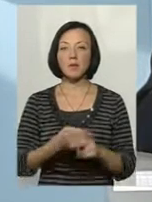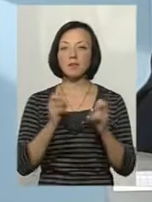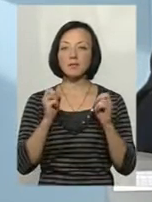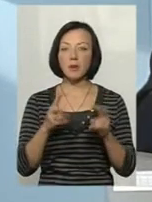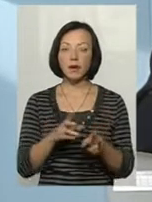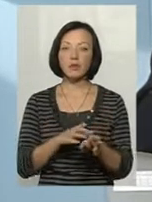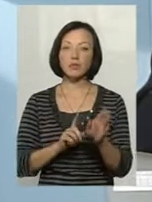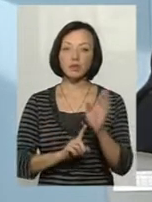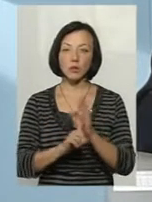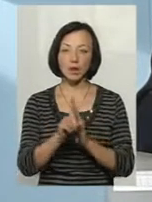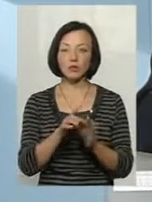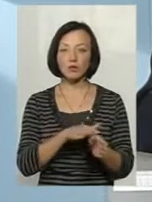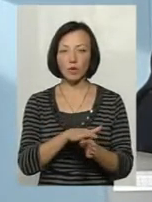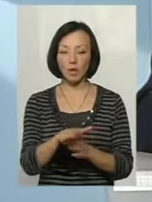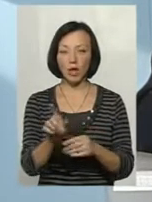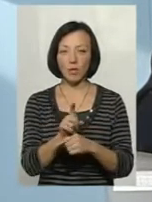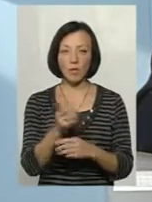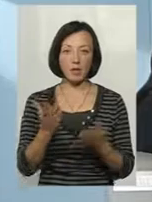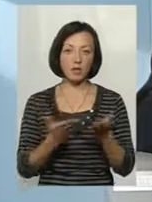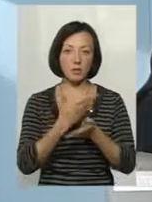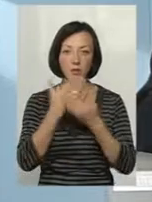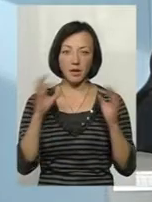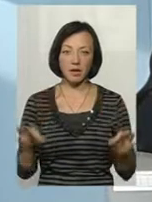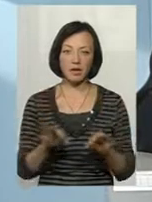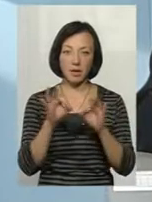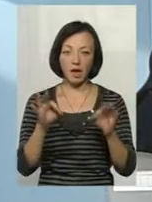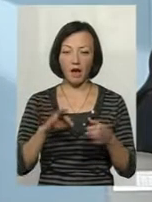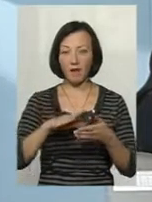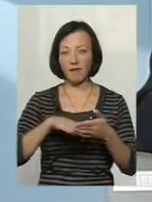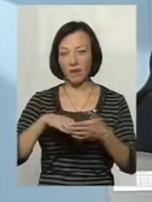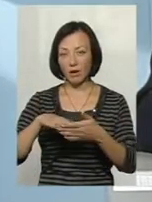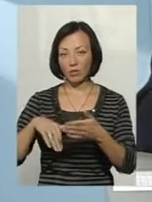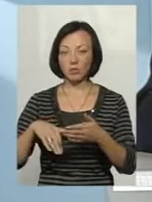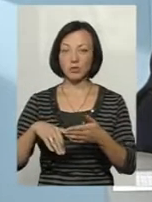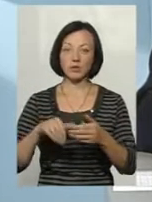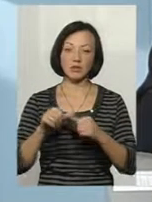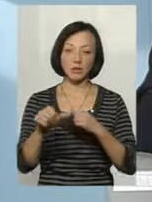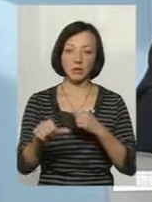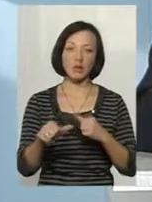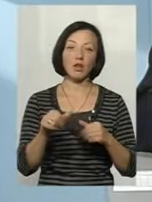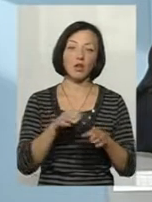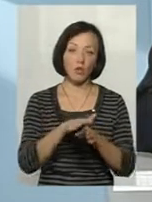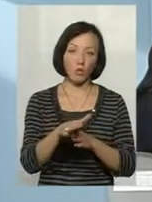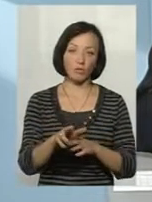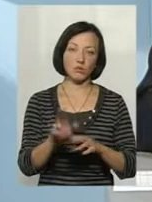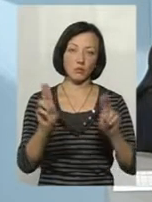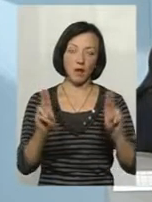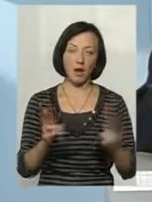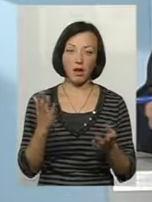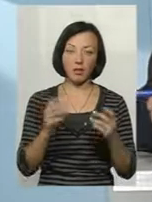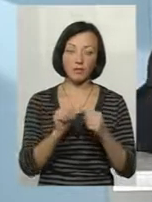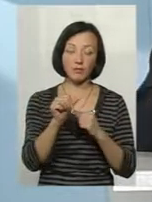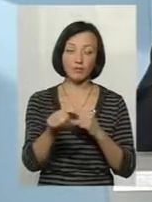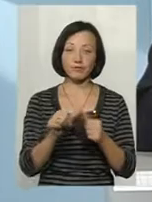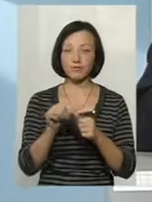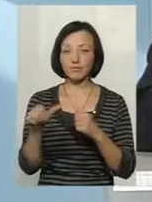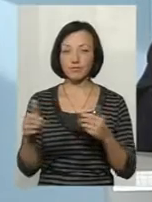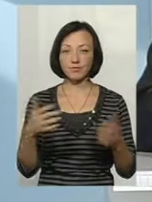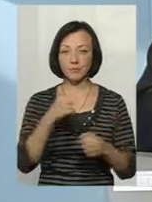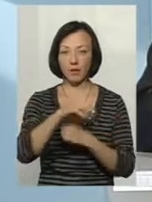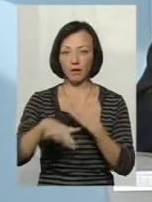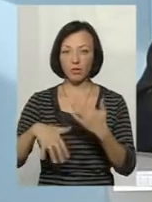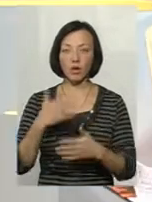дотримання норм. Якщо немає ніяких виключень, норми дотримуються, є безпека. Якщо починаються виключення...